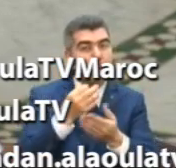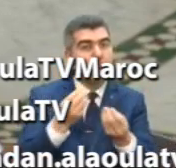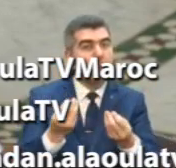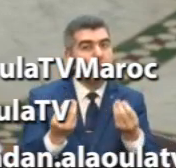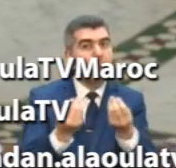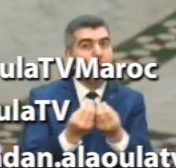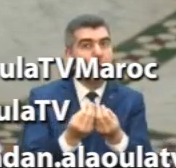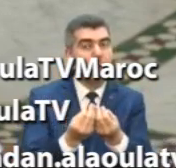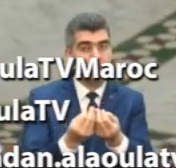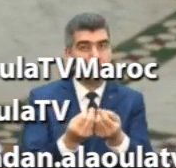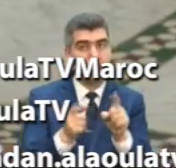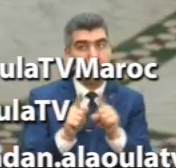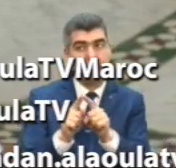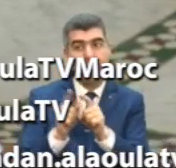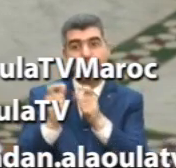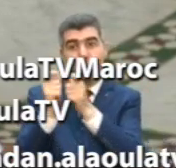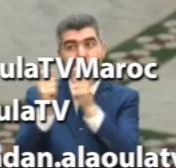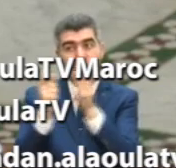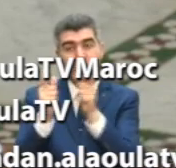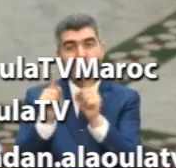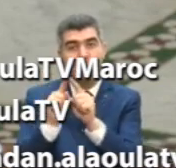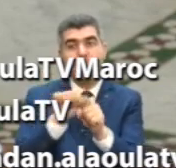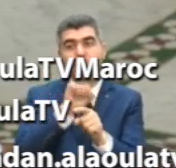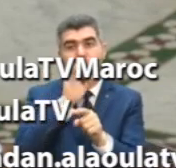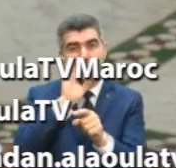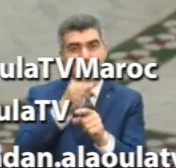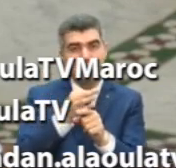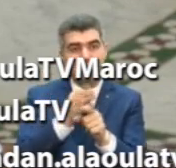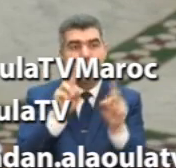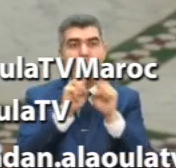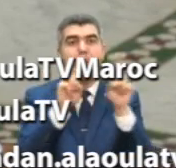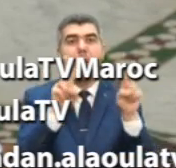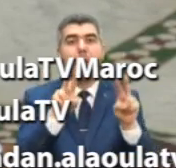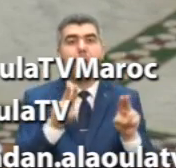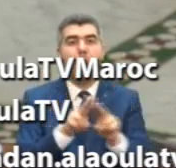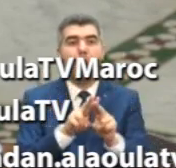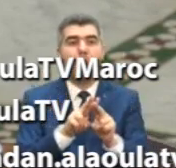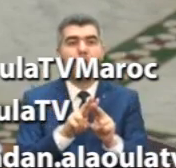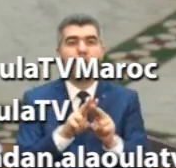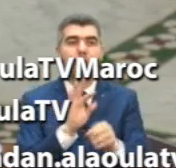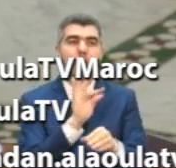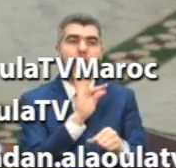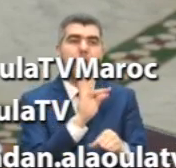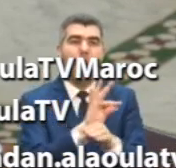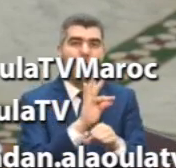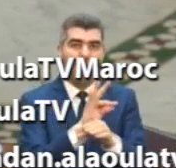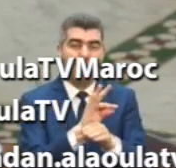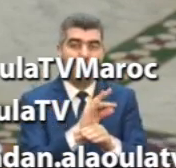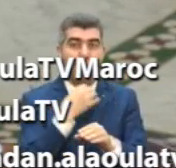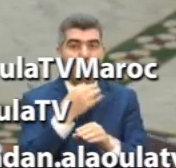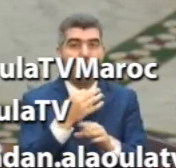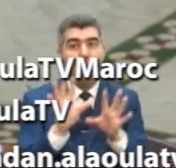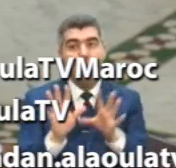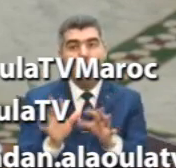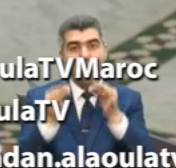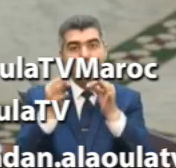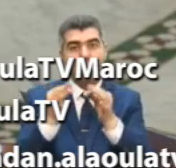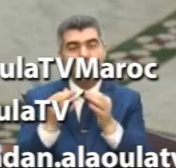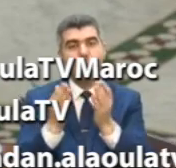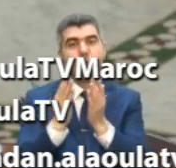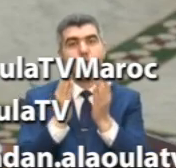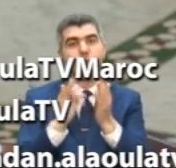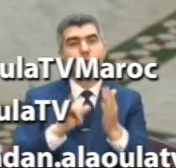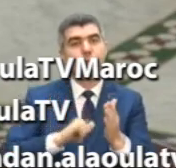التعليم مطابقا لمتطلبات سوق الشغل. إيجاد فرص للشغل للشباب من جهة، وتوفير